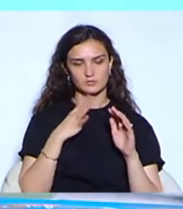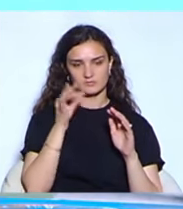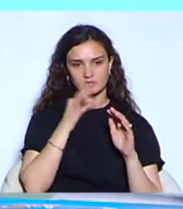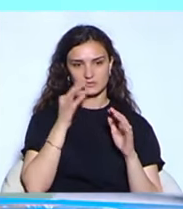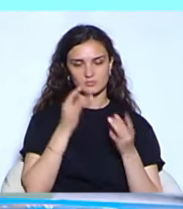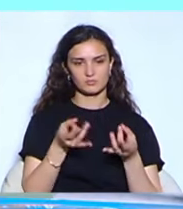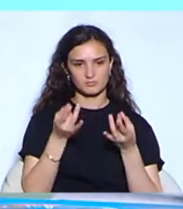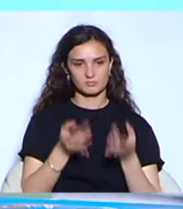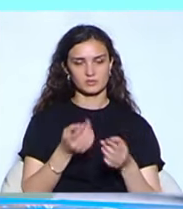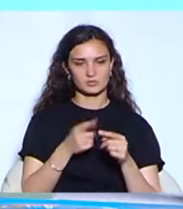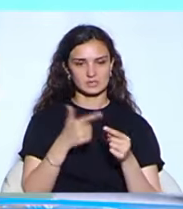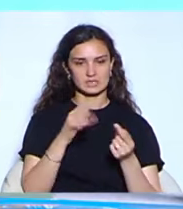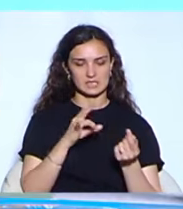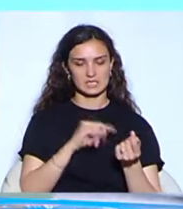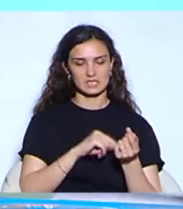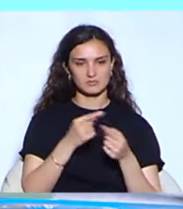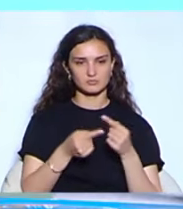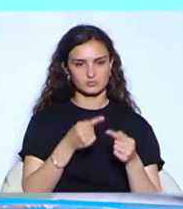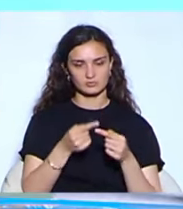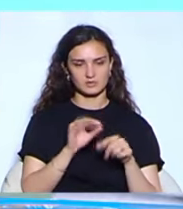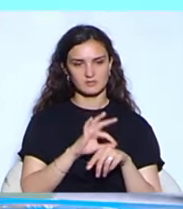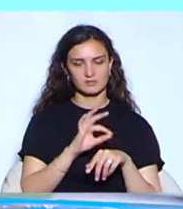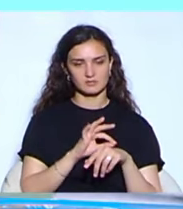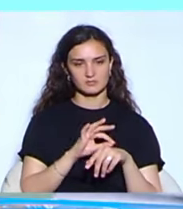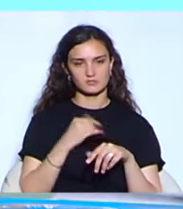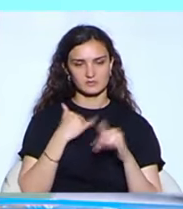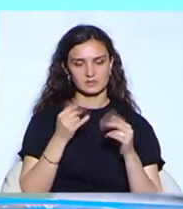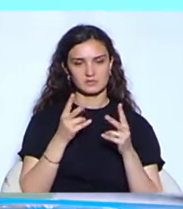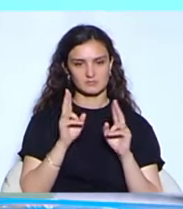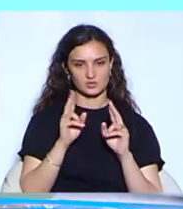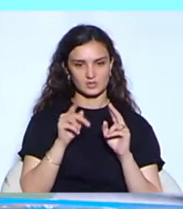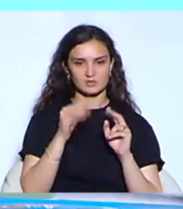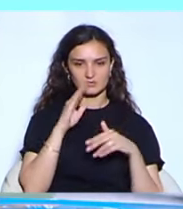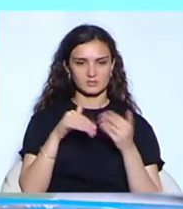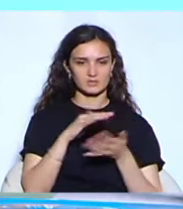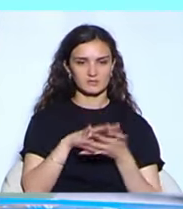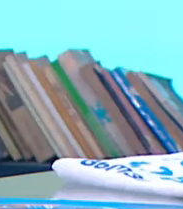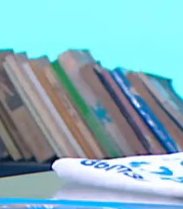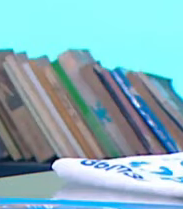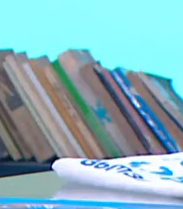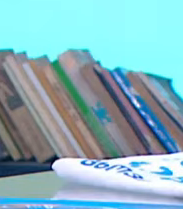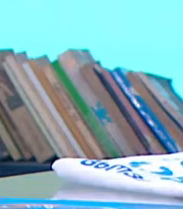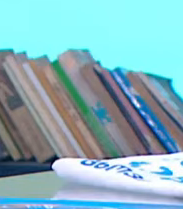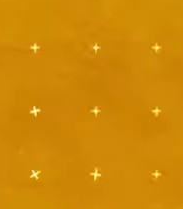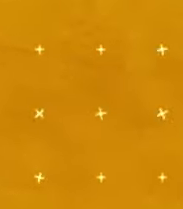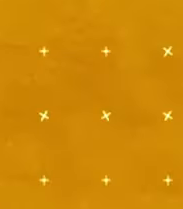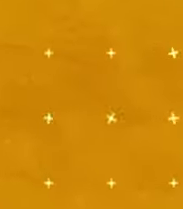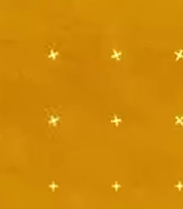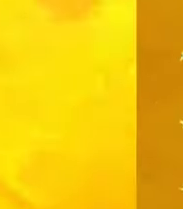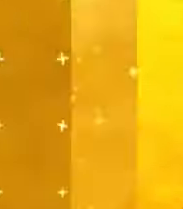ვიდრე უბრალოდ გენებში არსებული ესა თუ ის ფსიქიკური დაავადება. ჩვენ ახლა პატარა ჭრა გვაქვს და შემდეგ გავაგრძელებთ საუბარს.